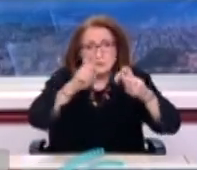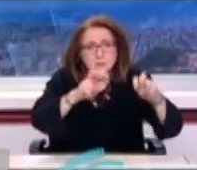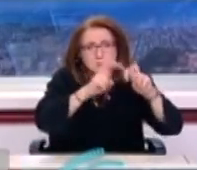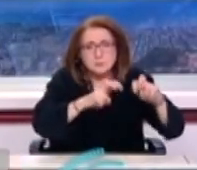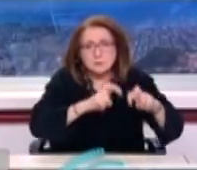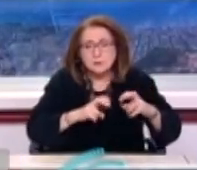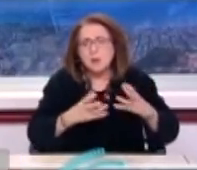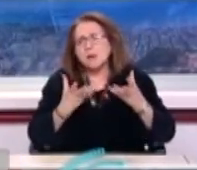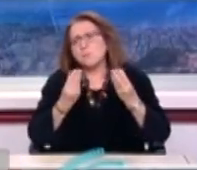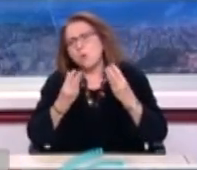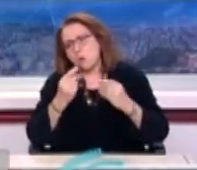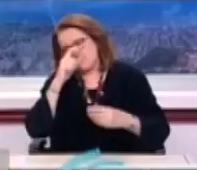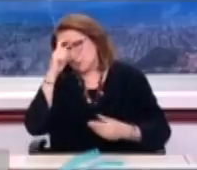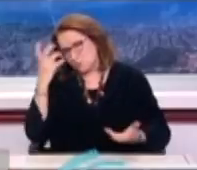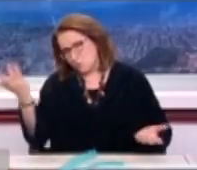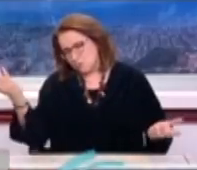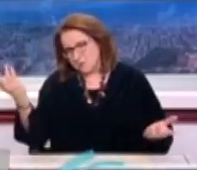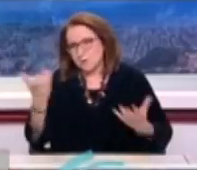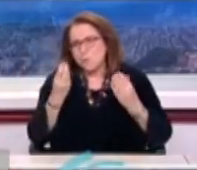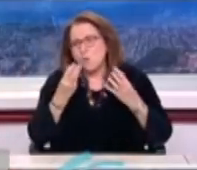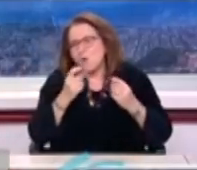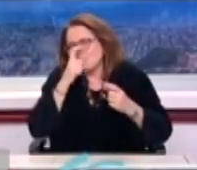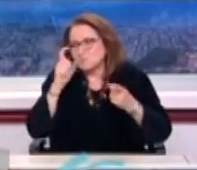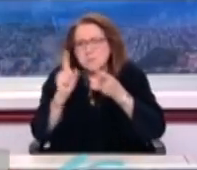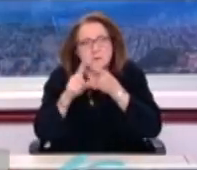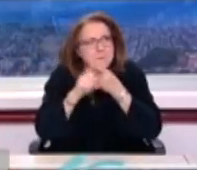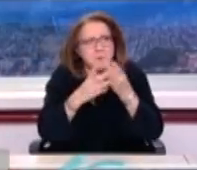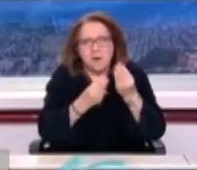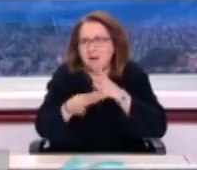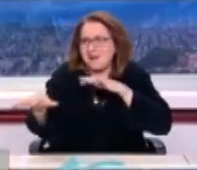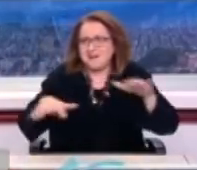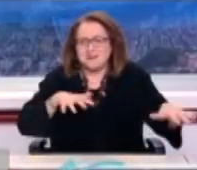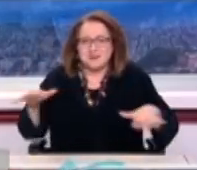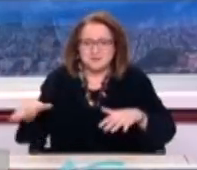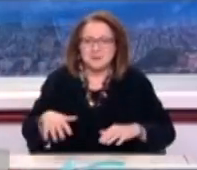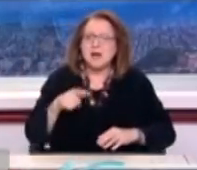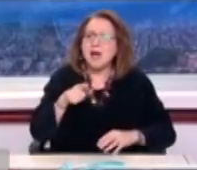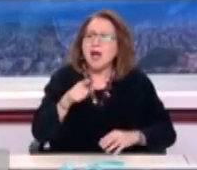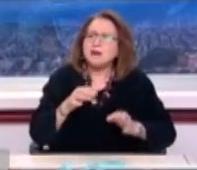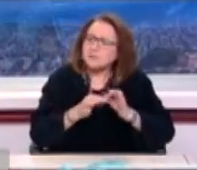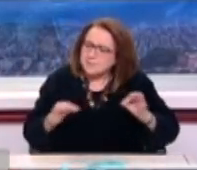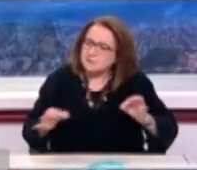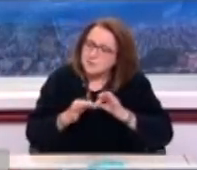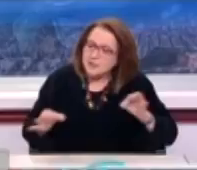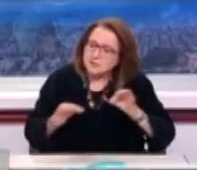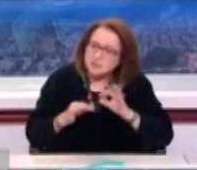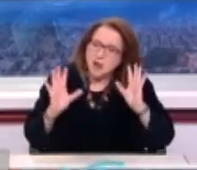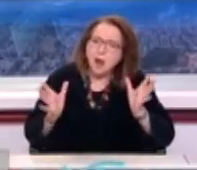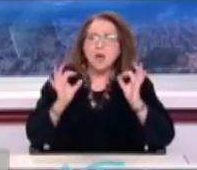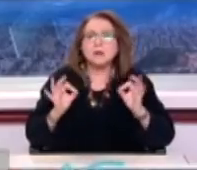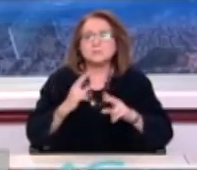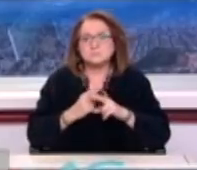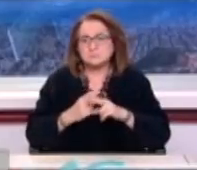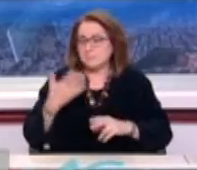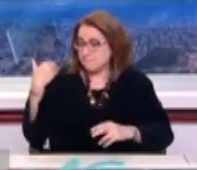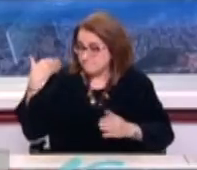και πάλι στοχεύει σε κάποια παροδικά μέτρα, αλλά τα κύρια μέτρα θα είναι αυτά που σας ανέφερα. Μέχρι πριν από λίγη ώρα δεν